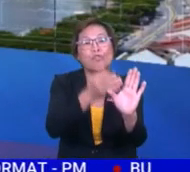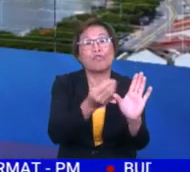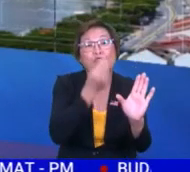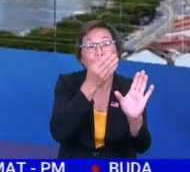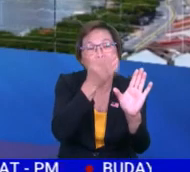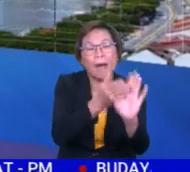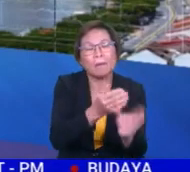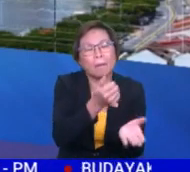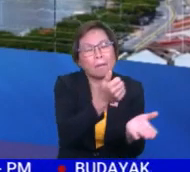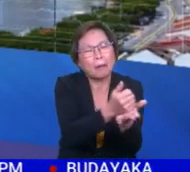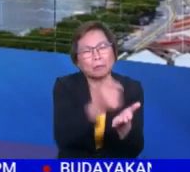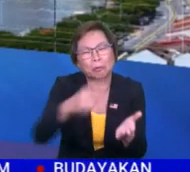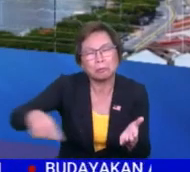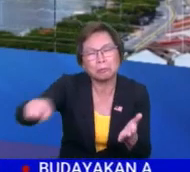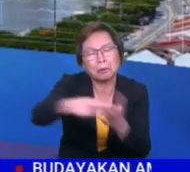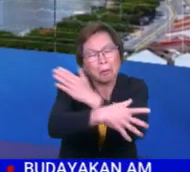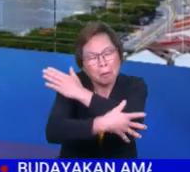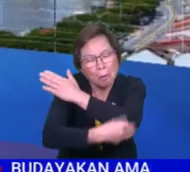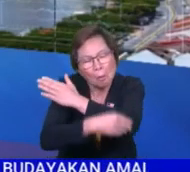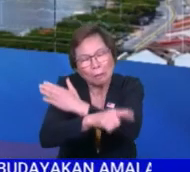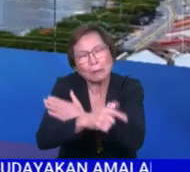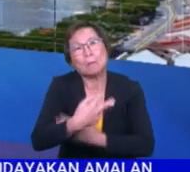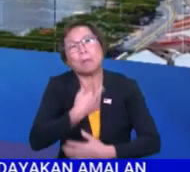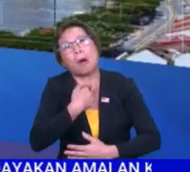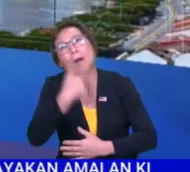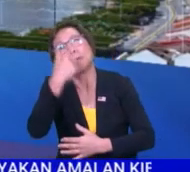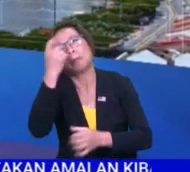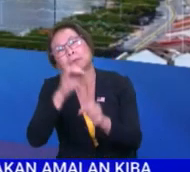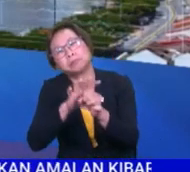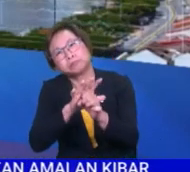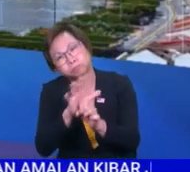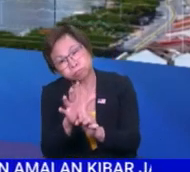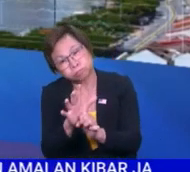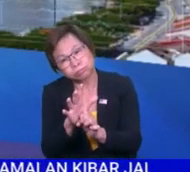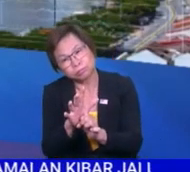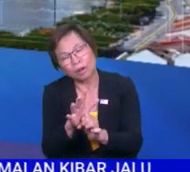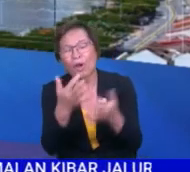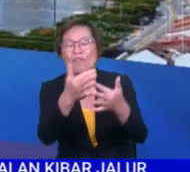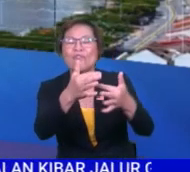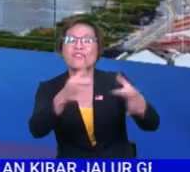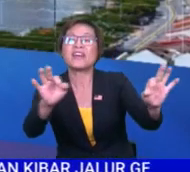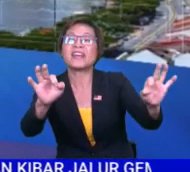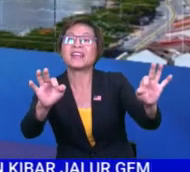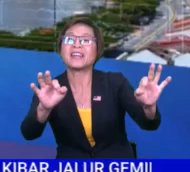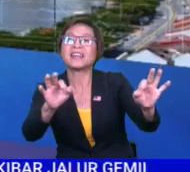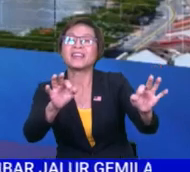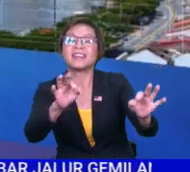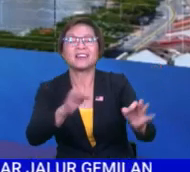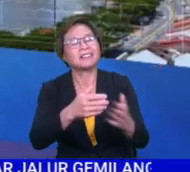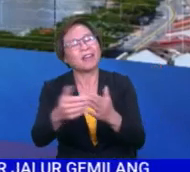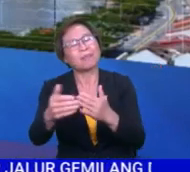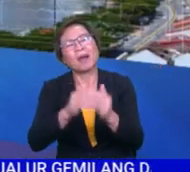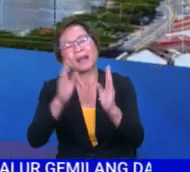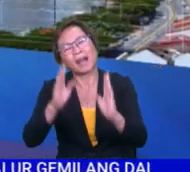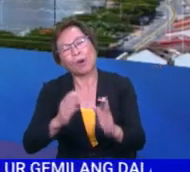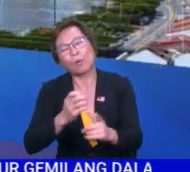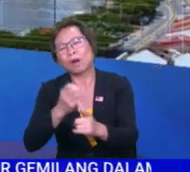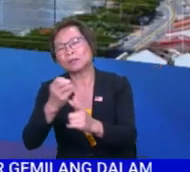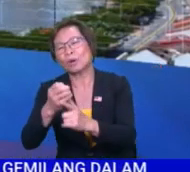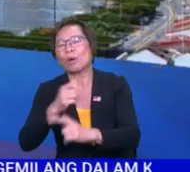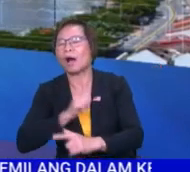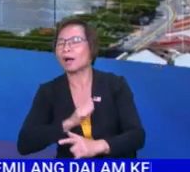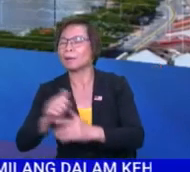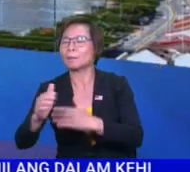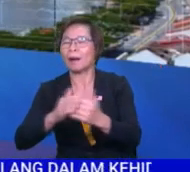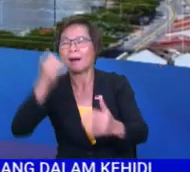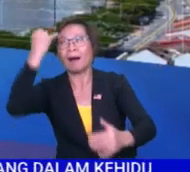membantu golongan yang memerlukan dan terkesan akibat pada beko Bisma buzz secara percuma tanpa mengira kaum dan agama ternyata